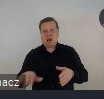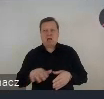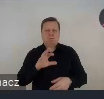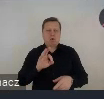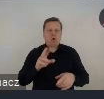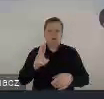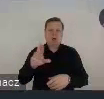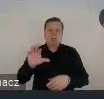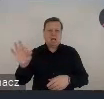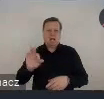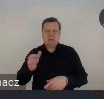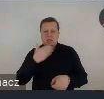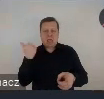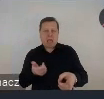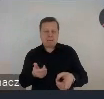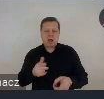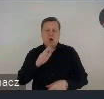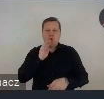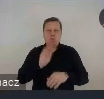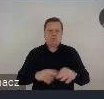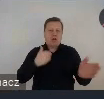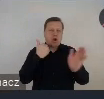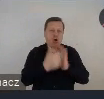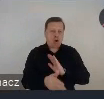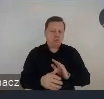więc odrzucimy tą umowę i nie wypłacimy